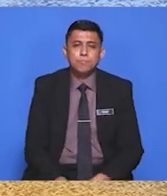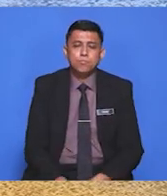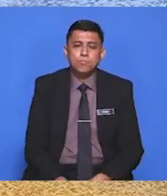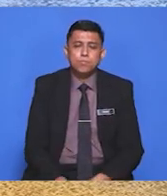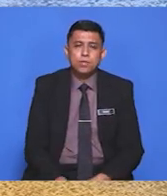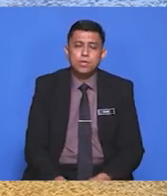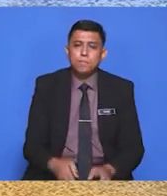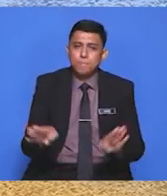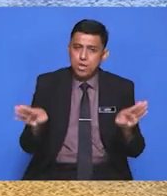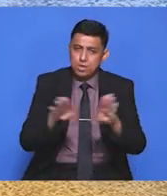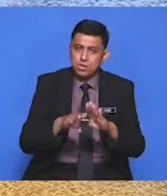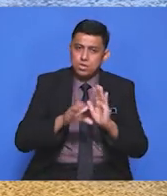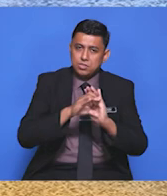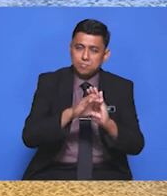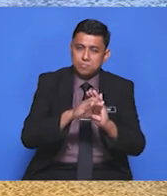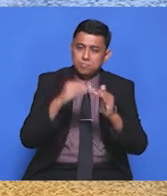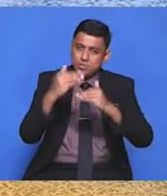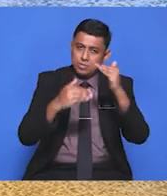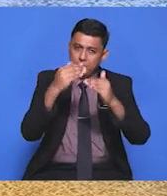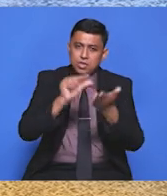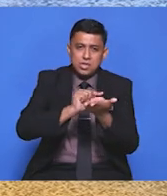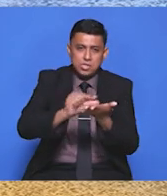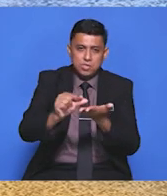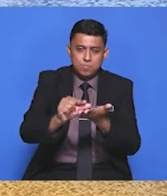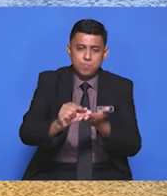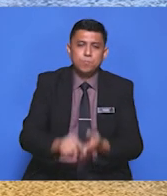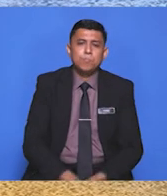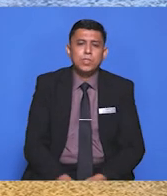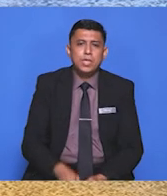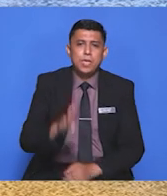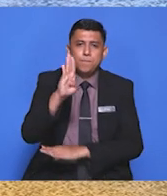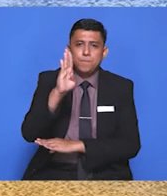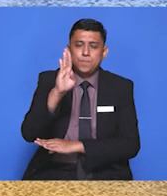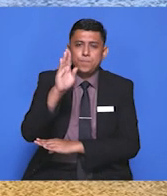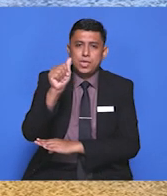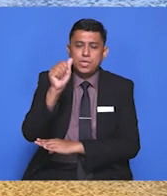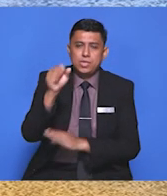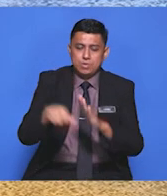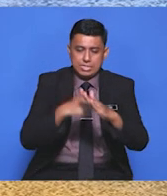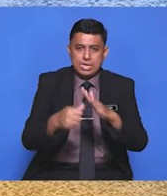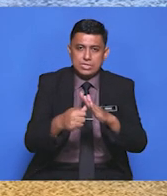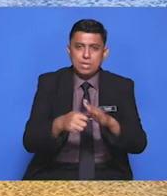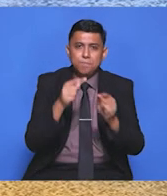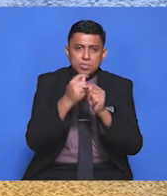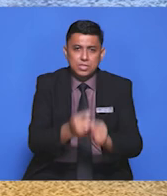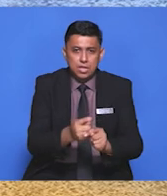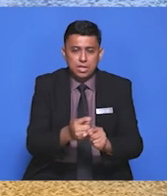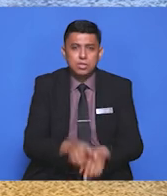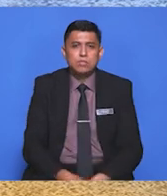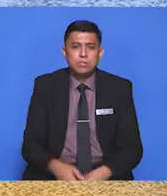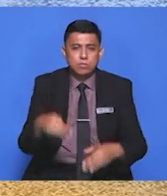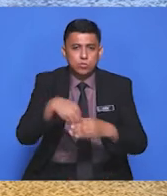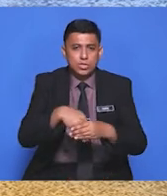Sebagai contoh, peningkatan gaji minimum yang telah pun ditetapkan oleh